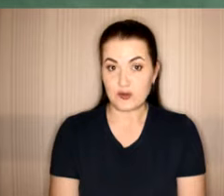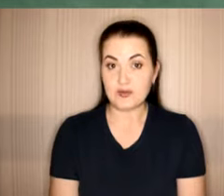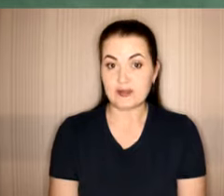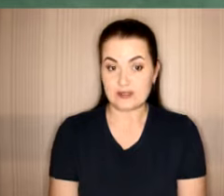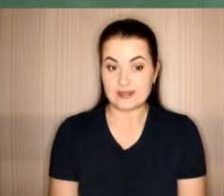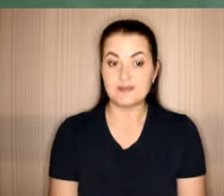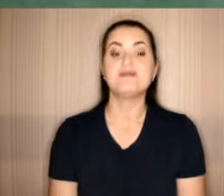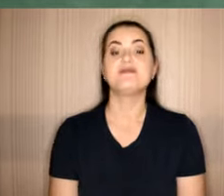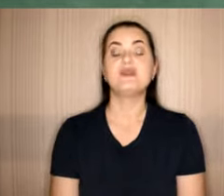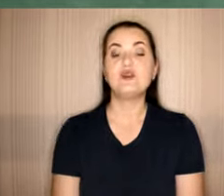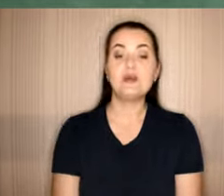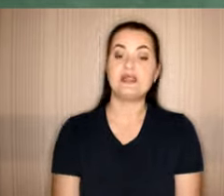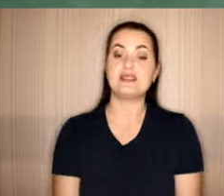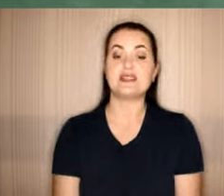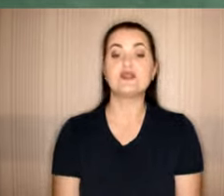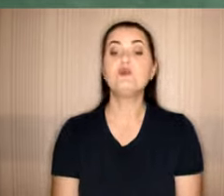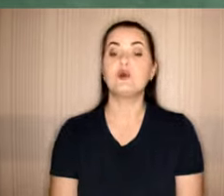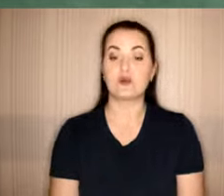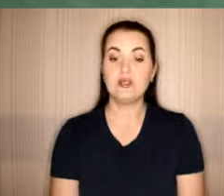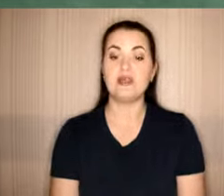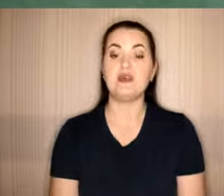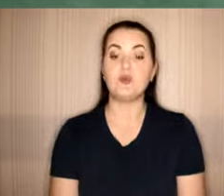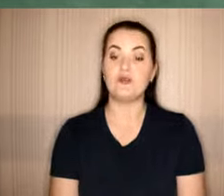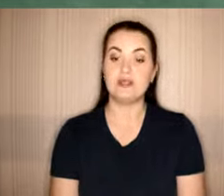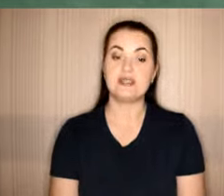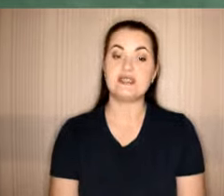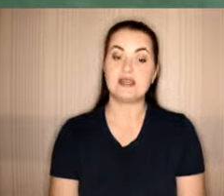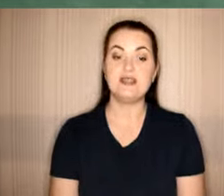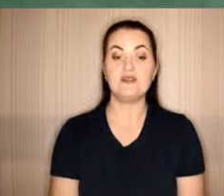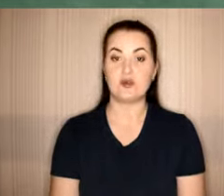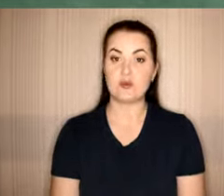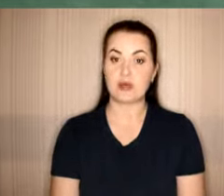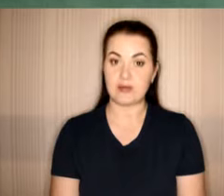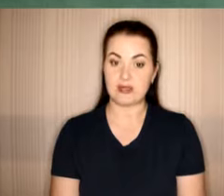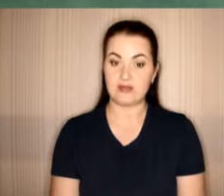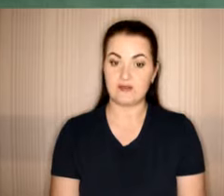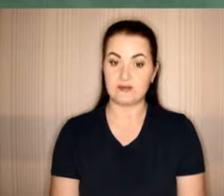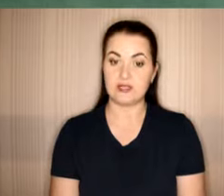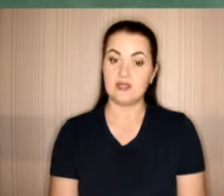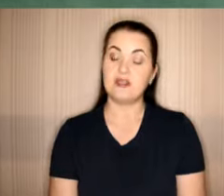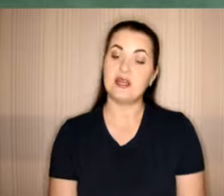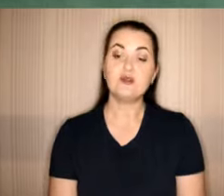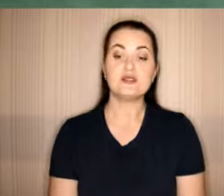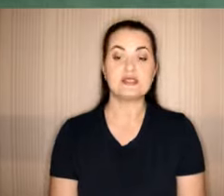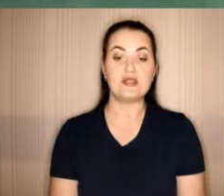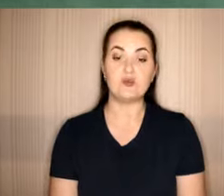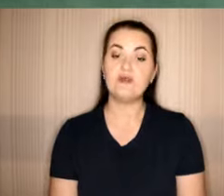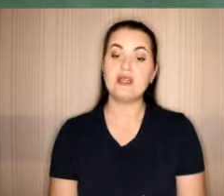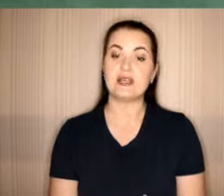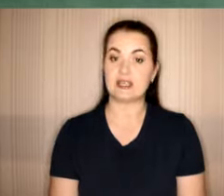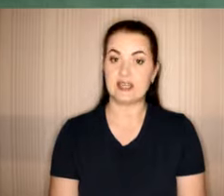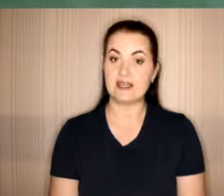Вправа номер 1. Доберіть за зразком короткі і повні нестягнені форми прикметників. Для якого